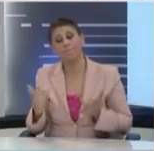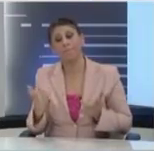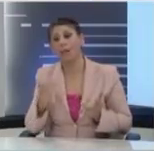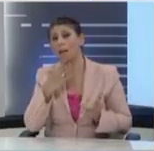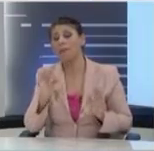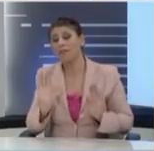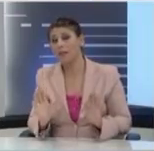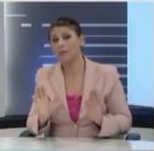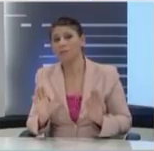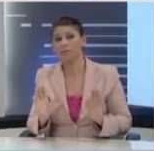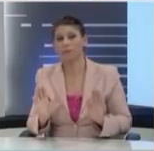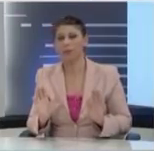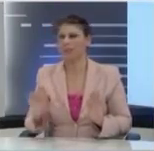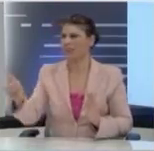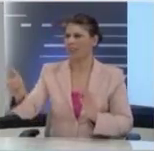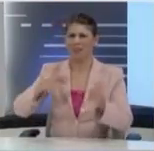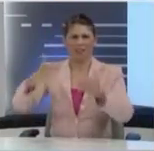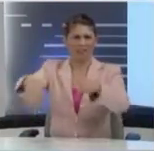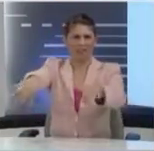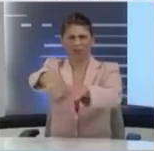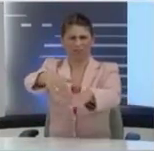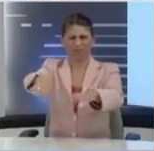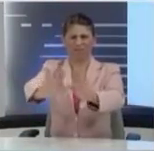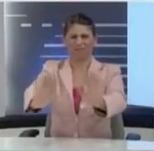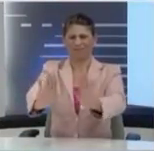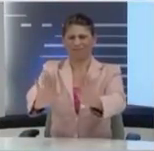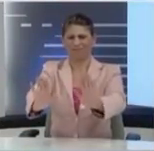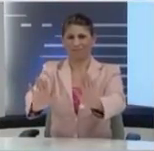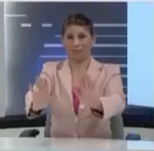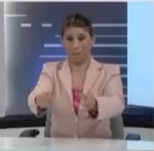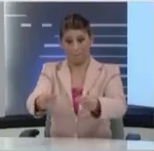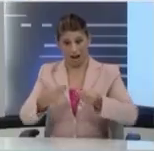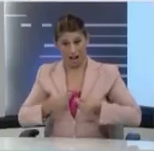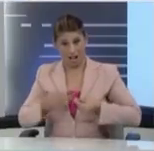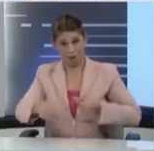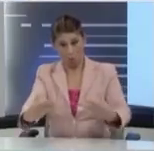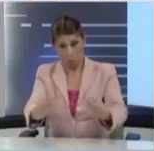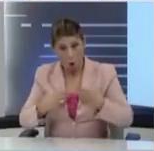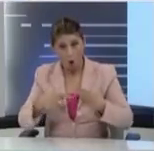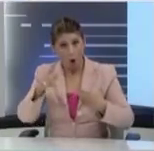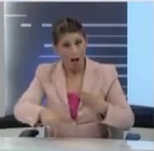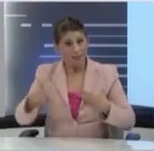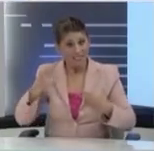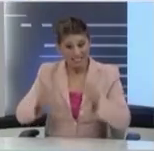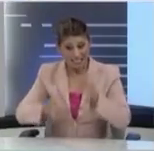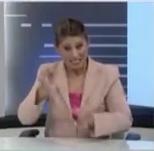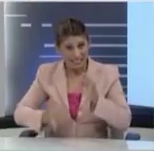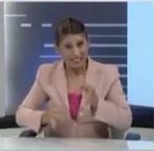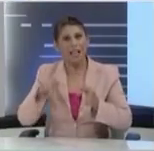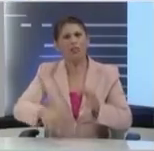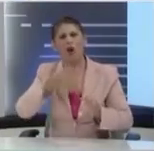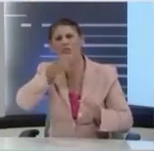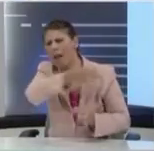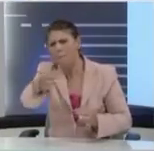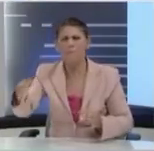Αλλά επειδή... Μη φωνασκείτε, θα τα ακούσετε όλα σήμερα. Μας δώσατε αυτό το μεγάλο δώρο αυτή τη συζήτηση στη Βουλή. Θα τα πούμε